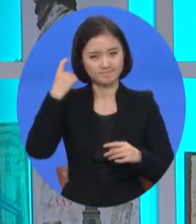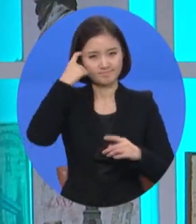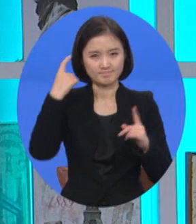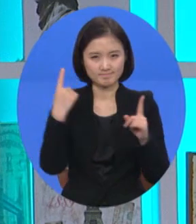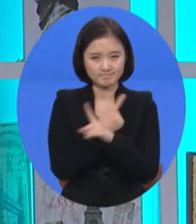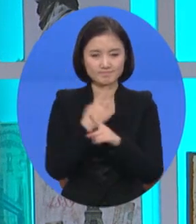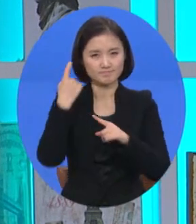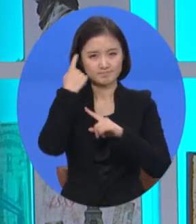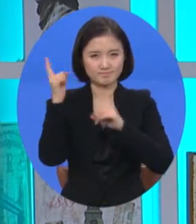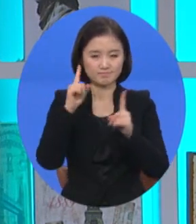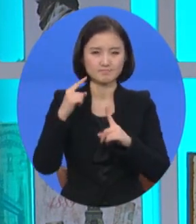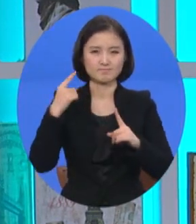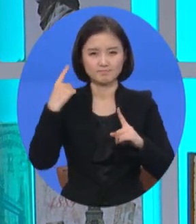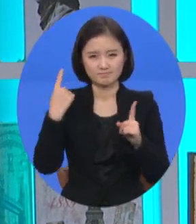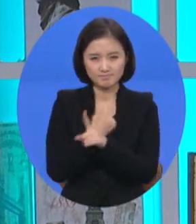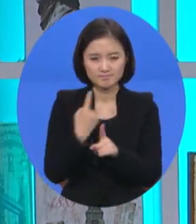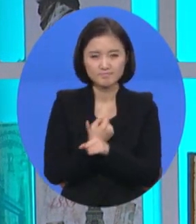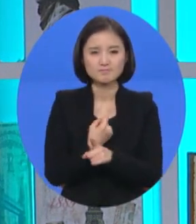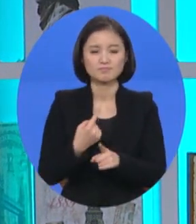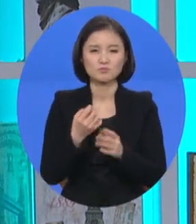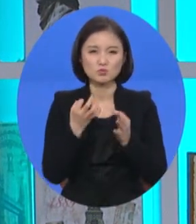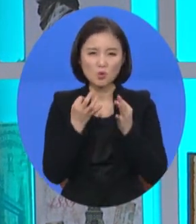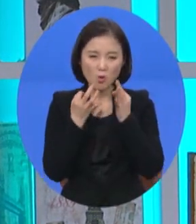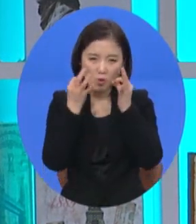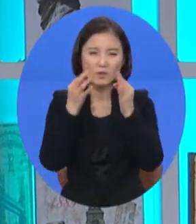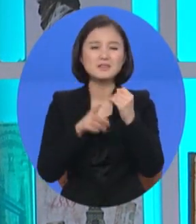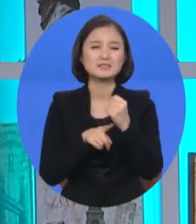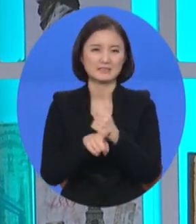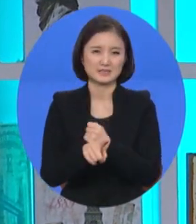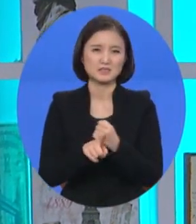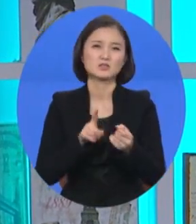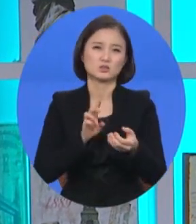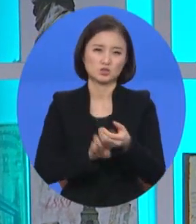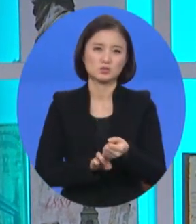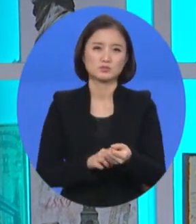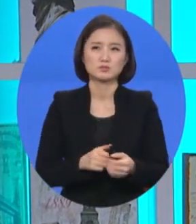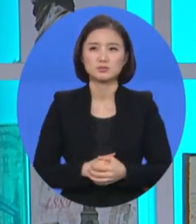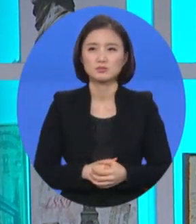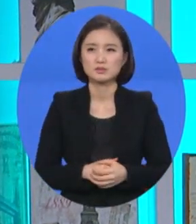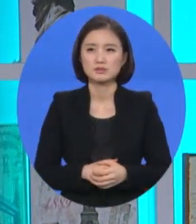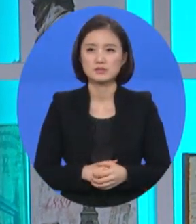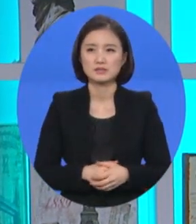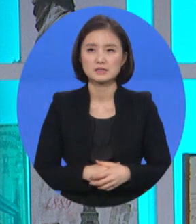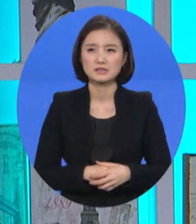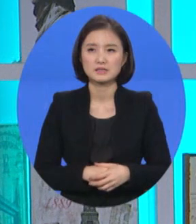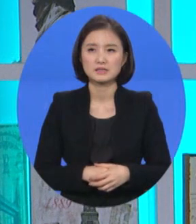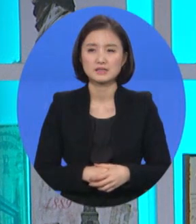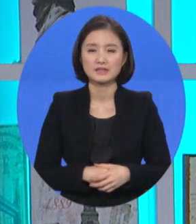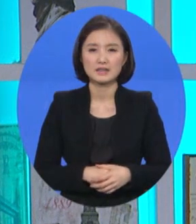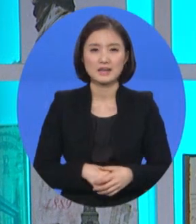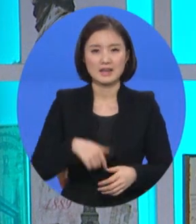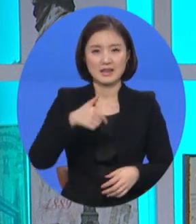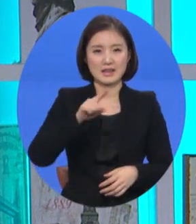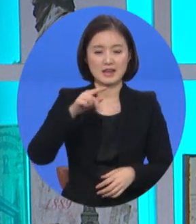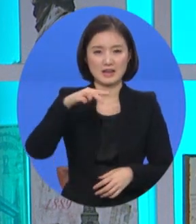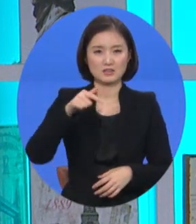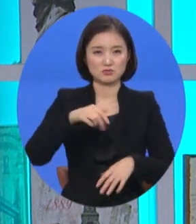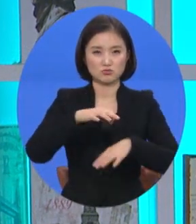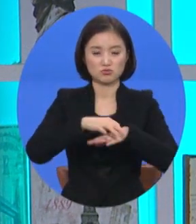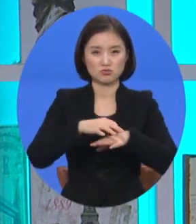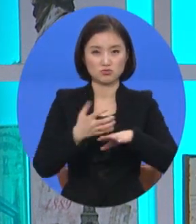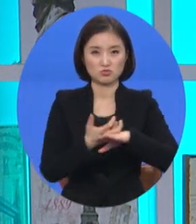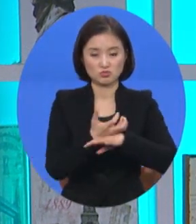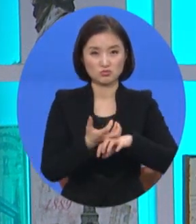갱신하는 노력을 게을리 하지 마라 라는 그런 교훈 으로 삼기 위한 거죠 어쨌든 가족에서 선명한 무늬가